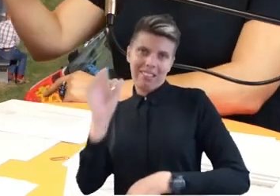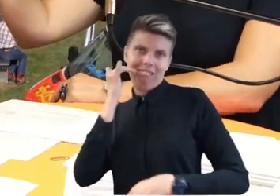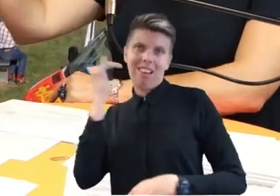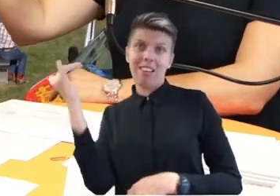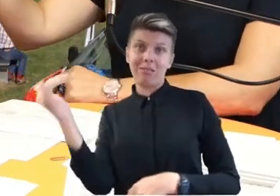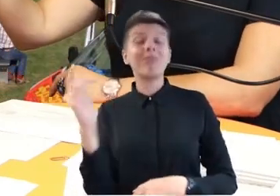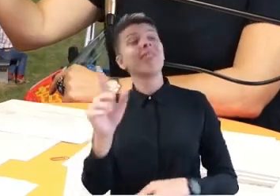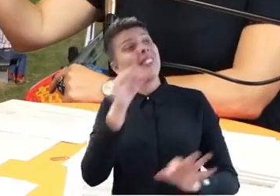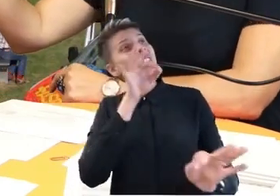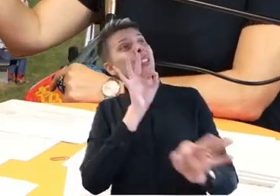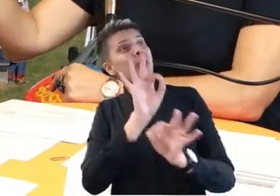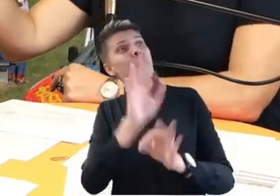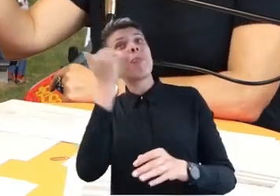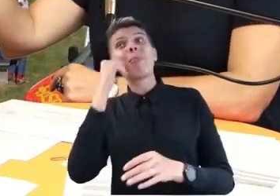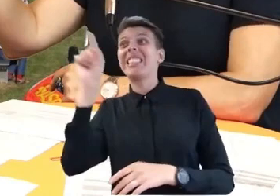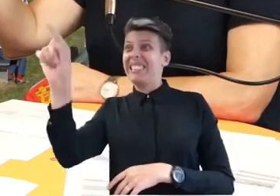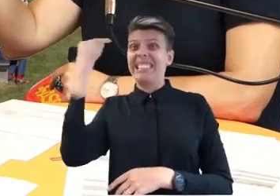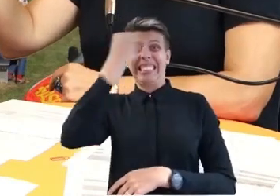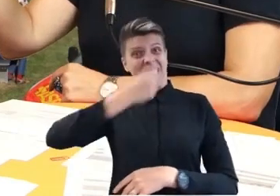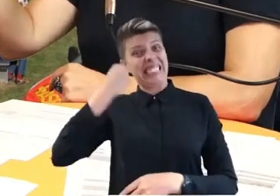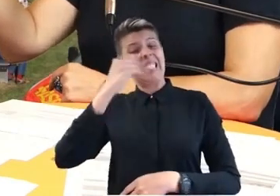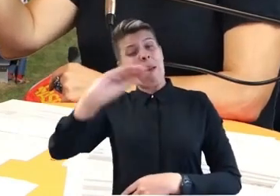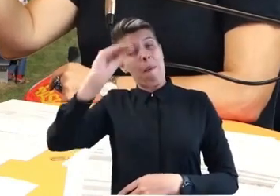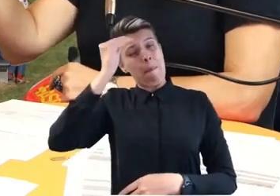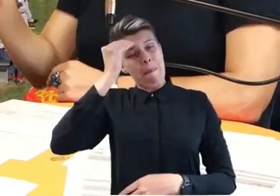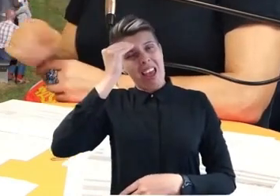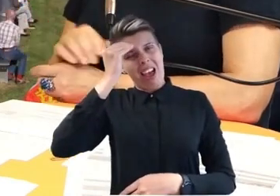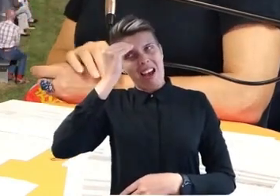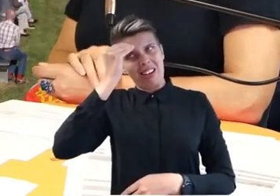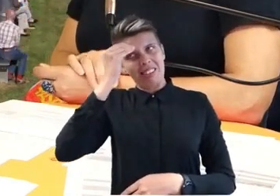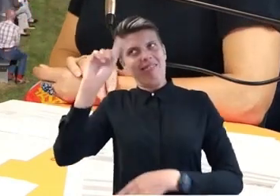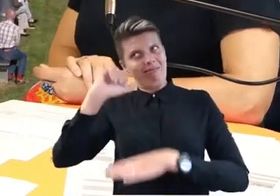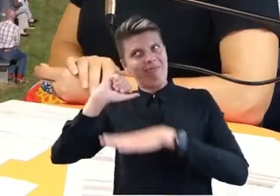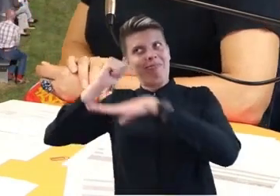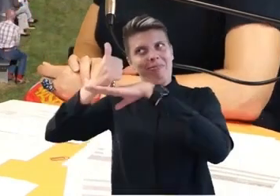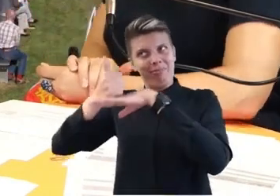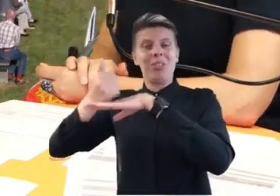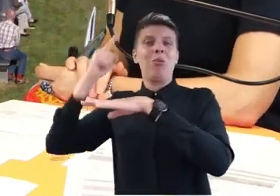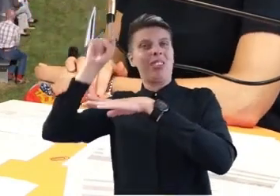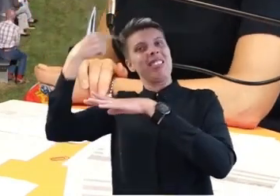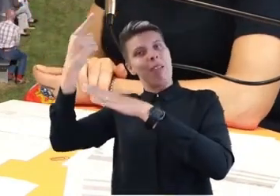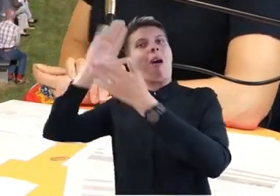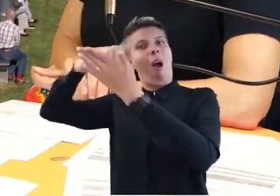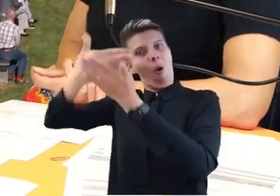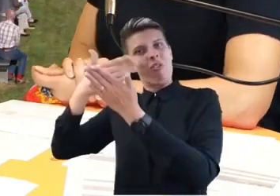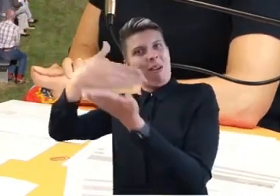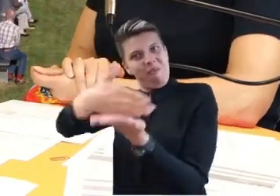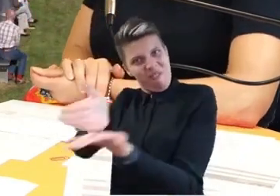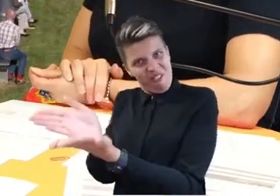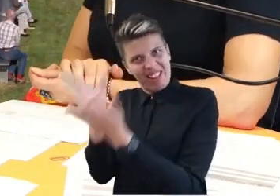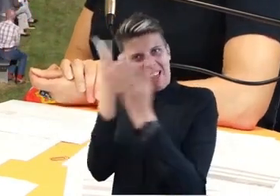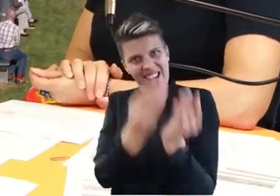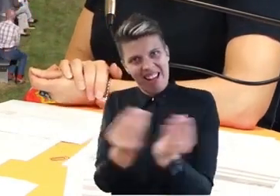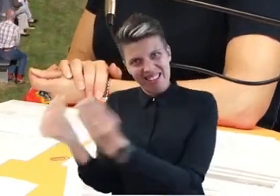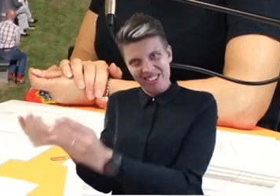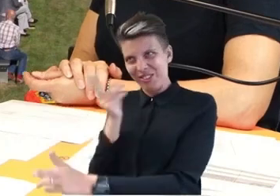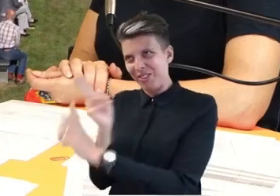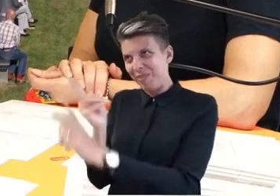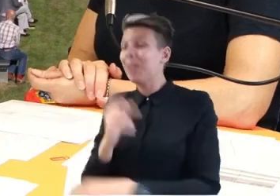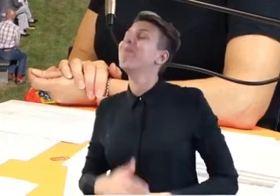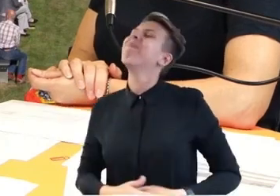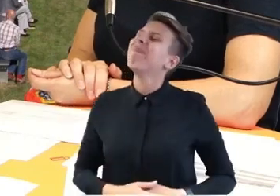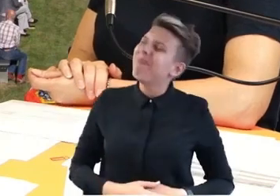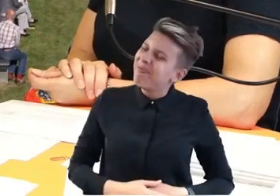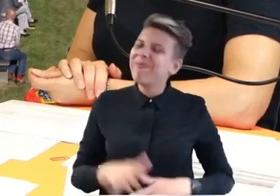merken sie sich das gesicht weil da landen die sachen dann und werden dort verteilt das betrifft beispielsweise die meldungen